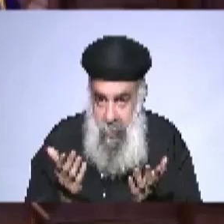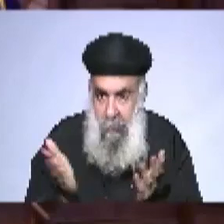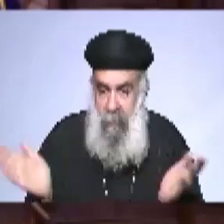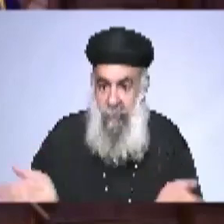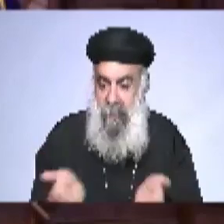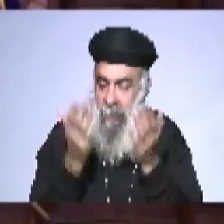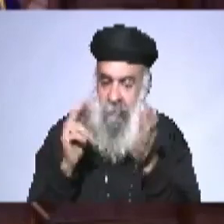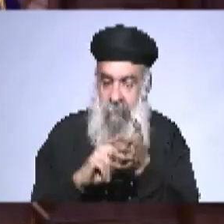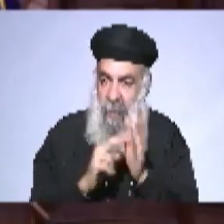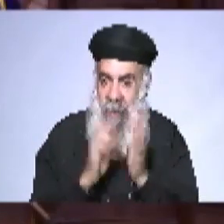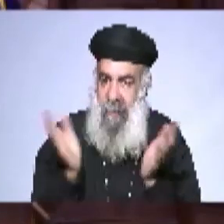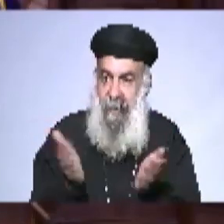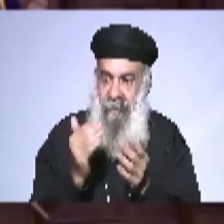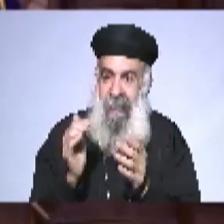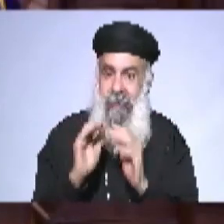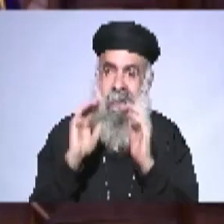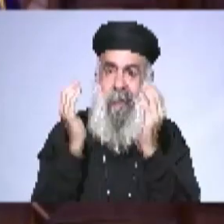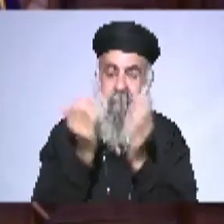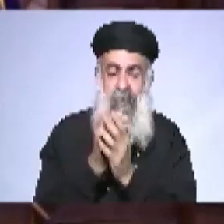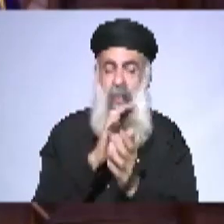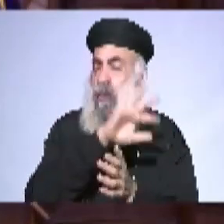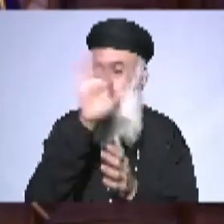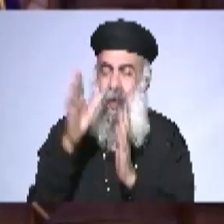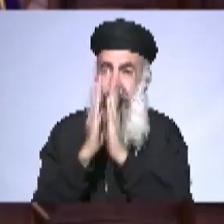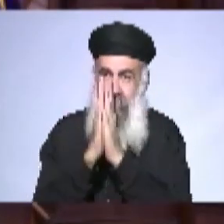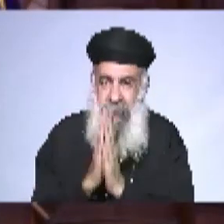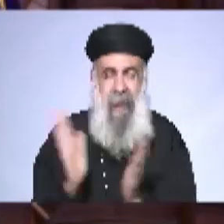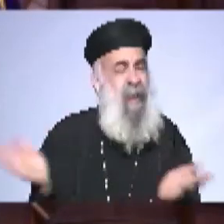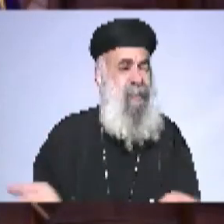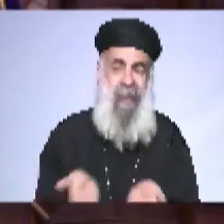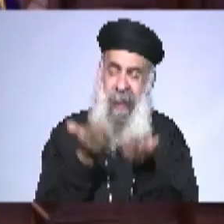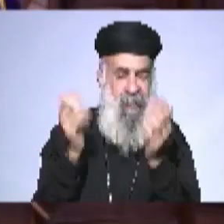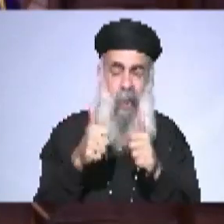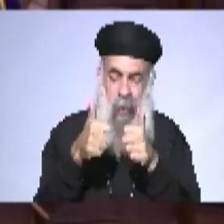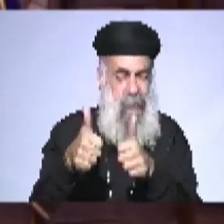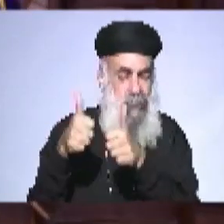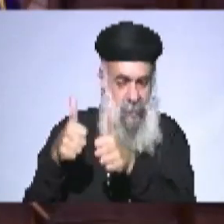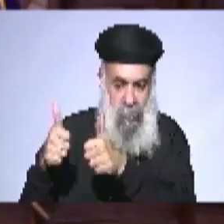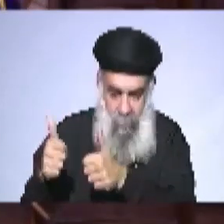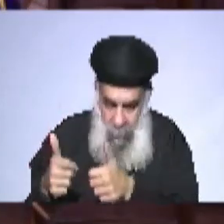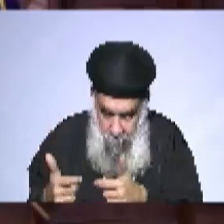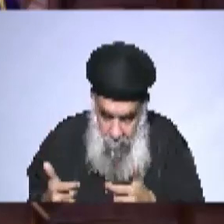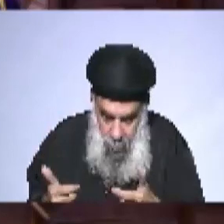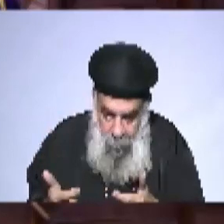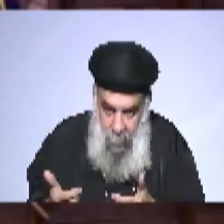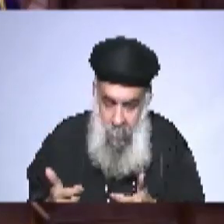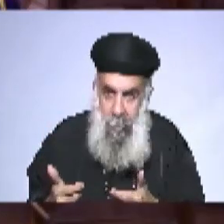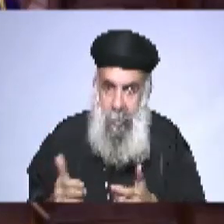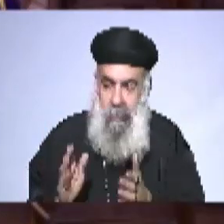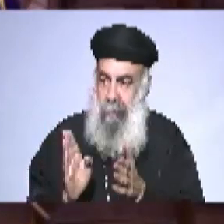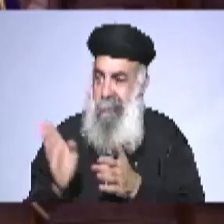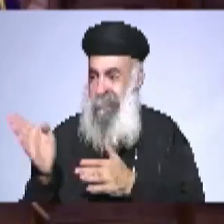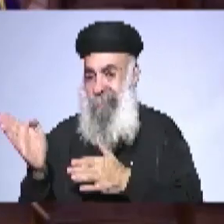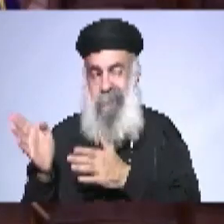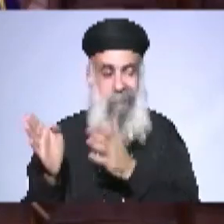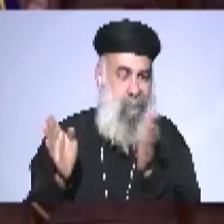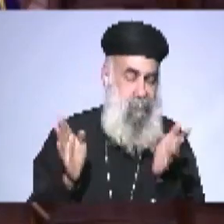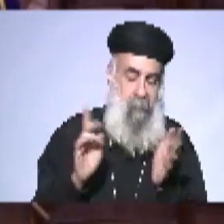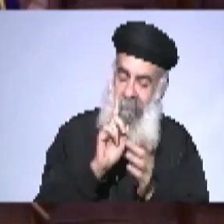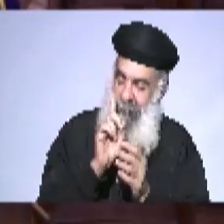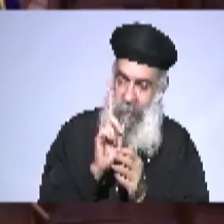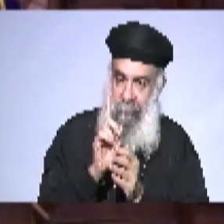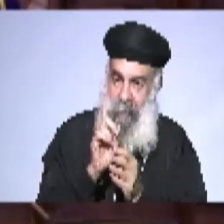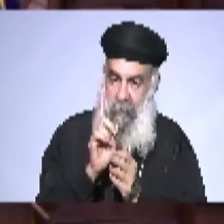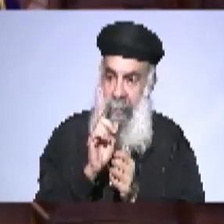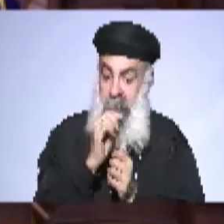يعملها وكل الايمانيات حلوه وكل الديانات حلوه وكل يعني توو اكستريم ز كده مش مفروض